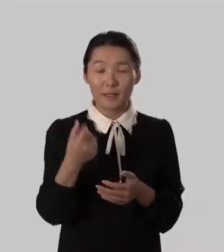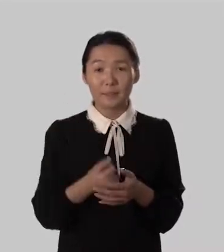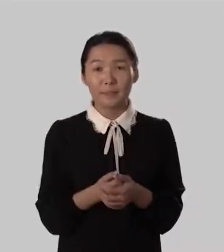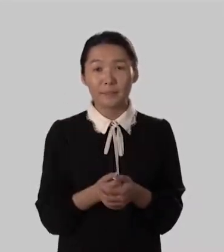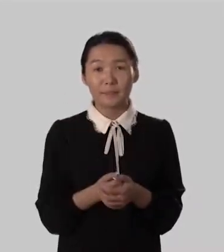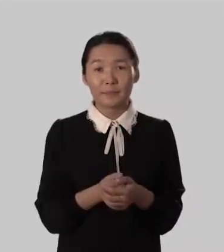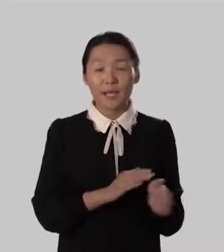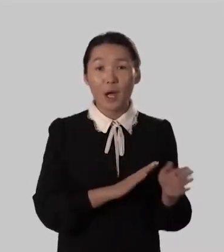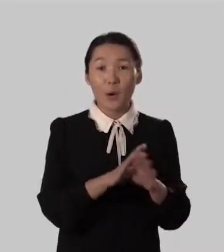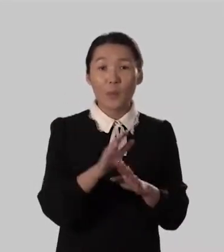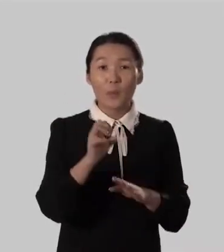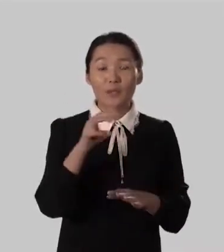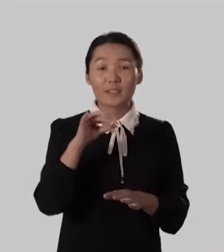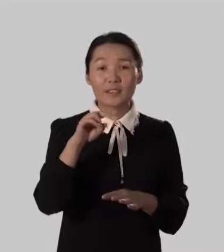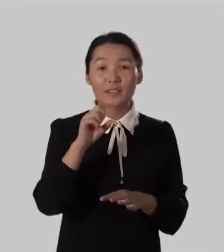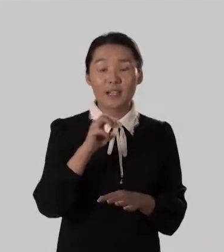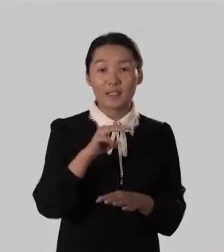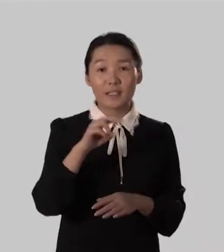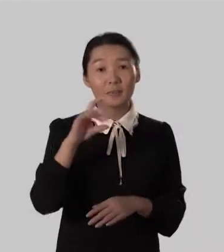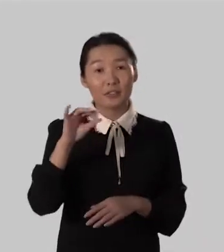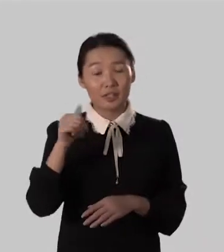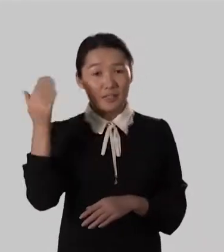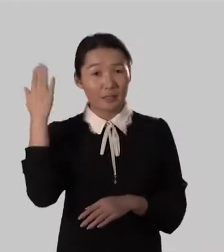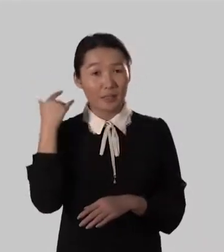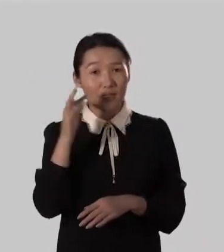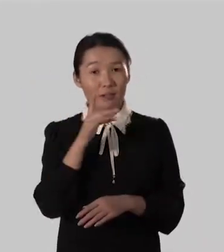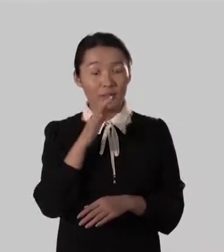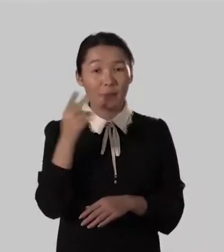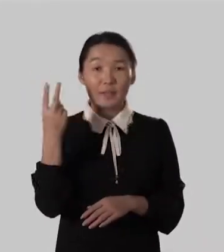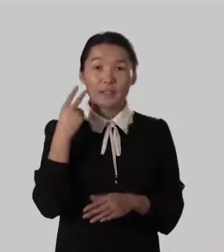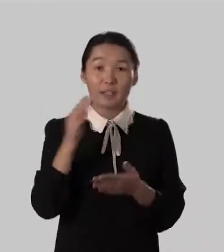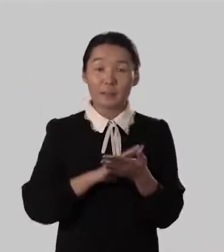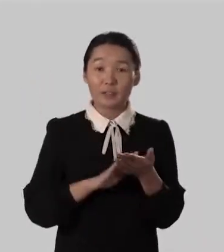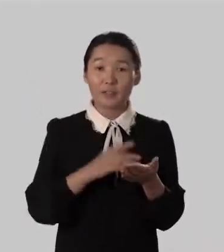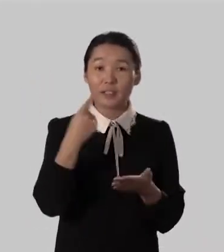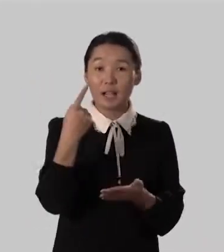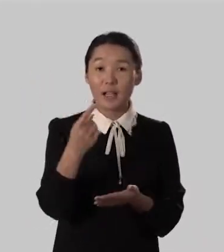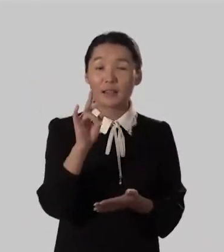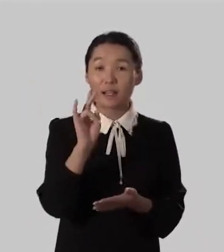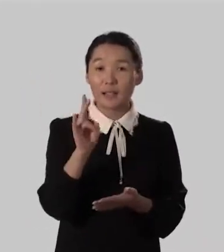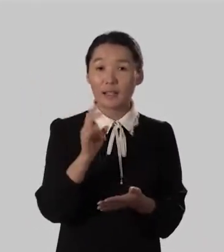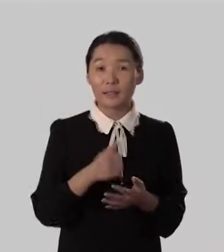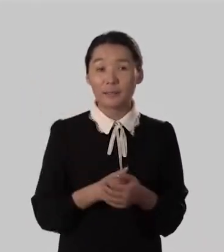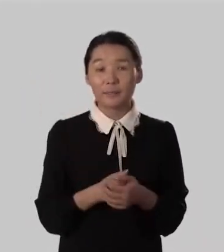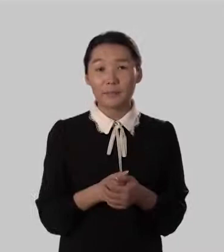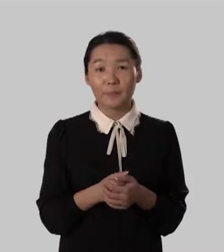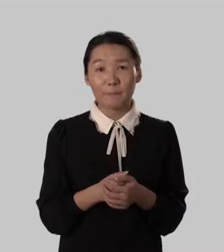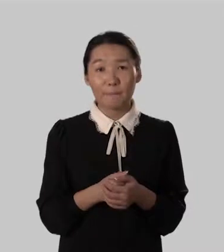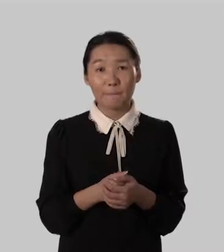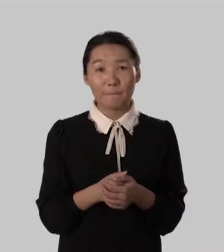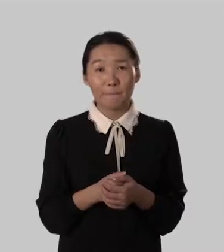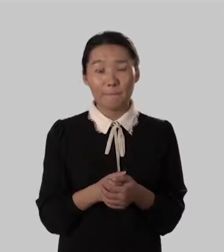первое полных страдательных причастий прошедшего времени всегда пишется одна буква н